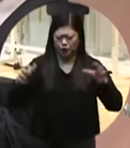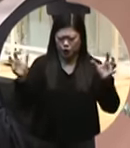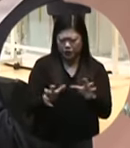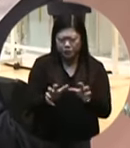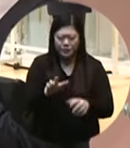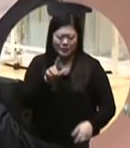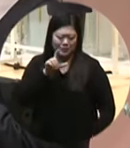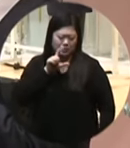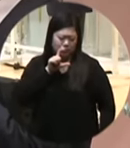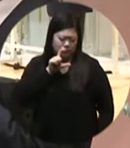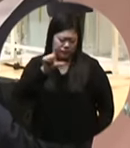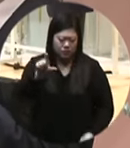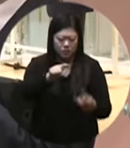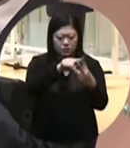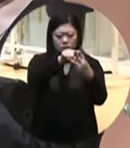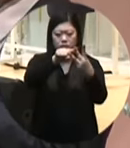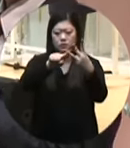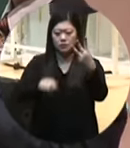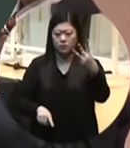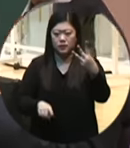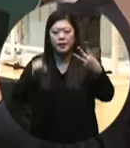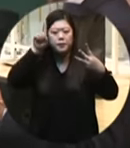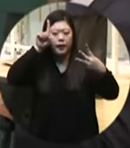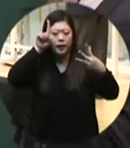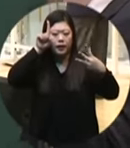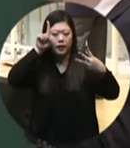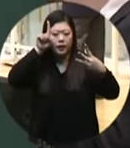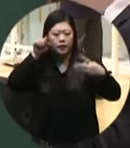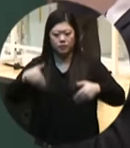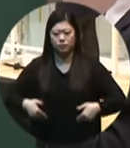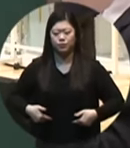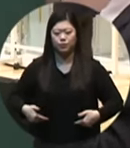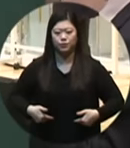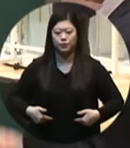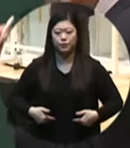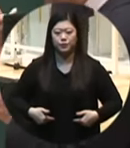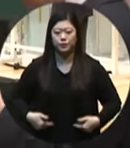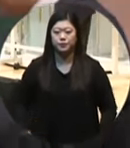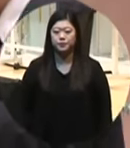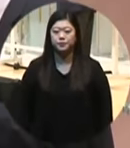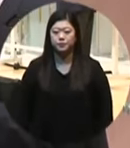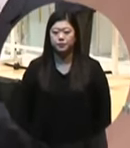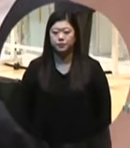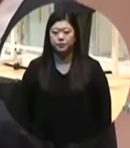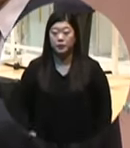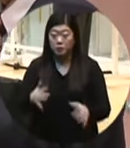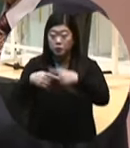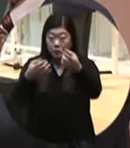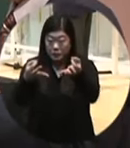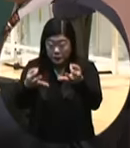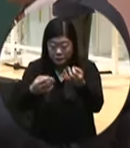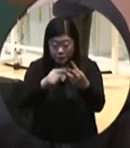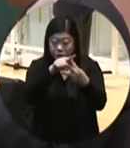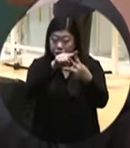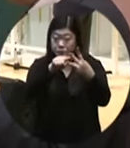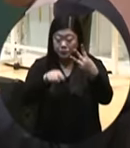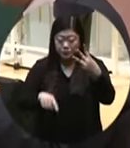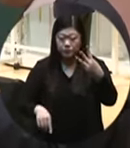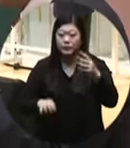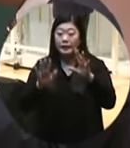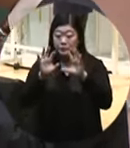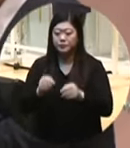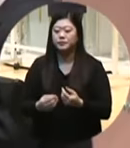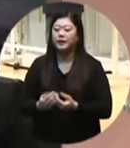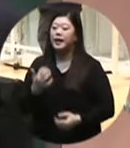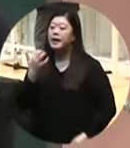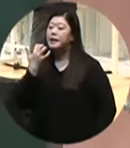일심 전심 지속이다. One heart, whole heart, continuation. 자, 지금부터 자세히 보세요. Look very carefully now. 베드로가